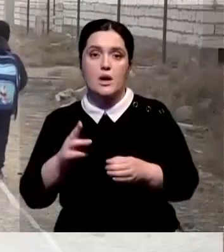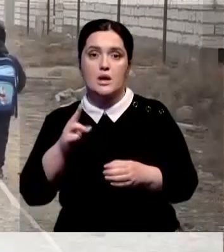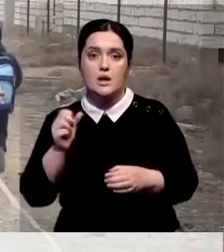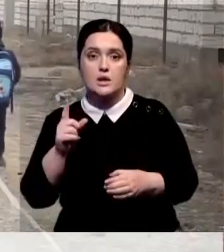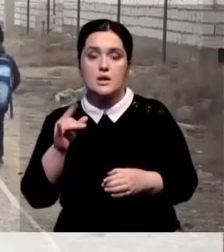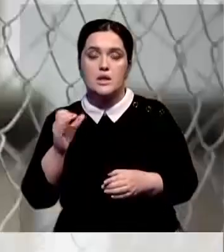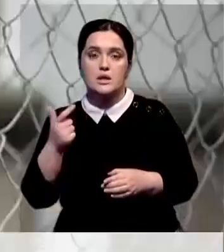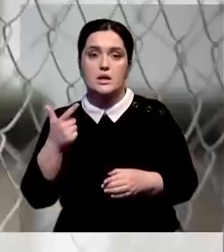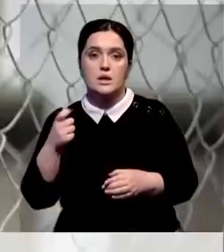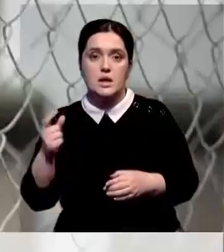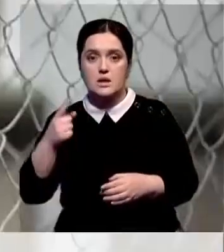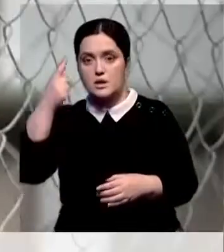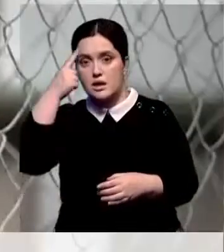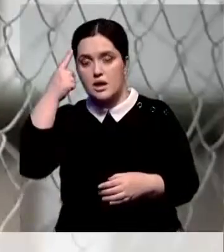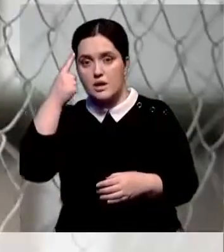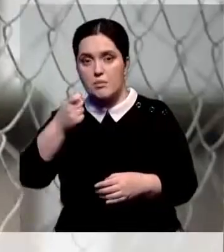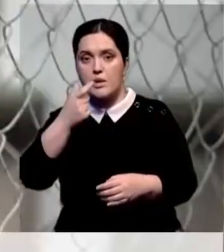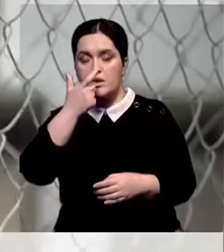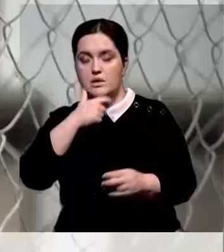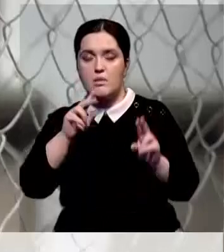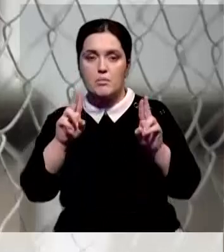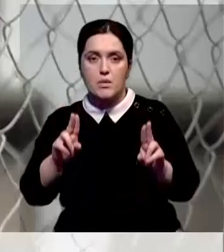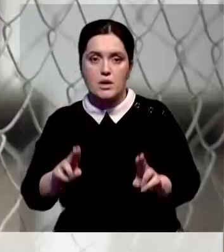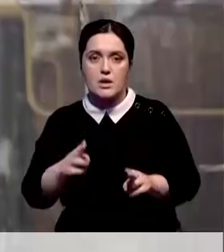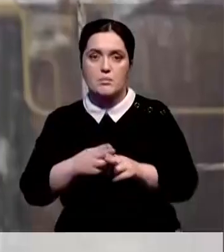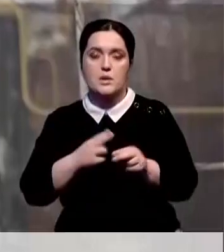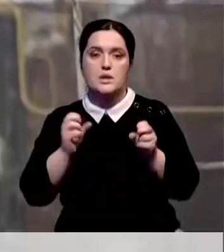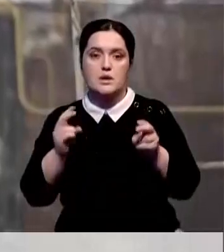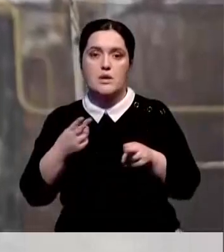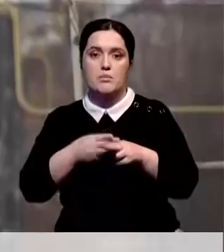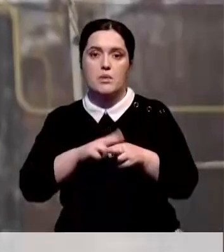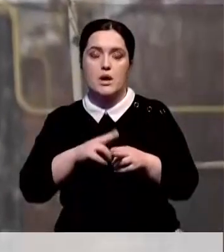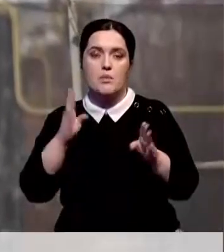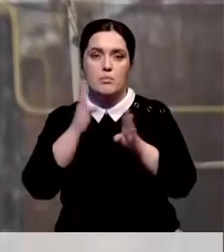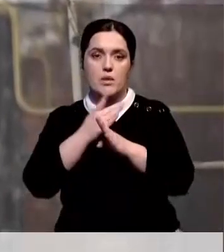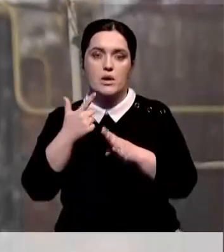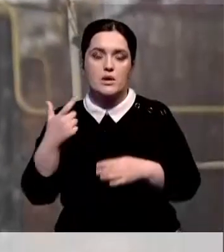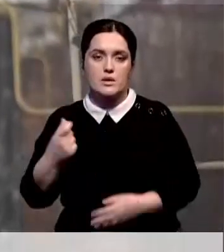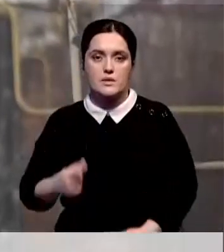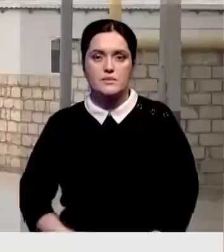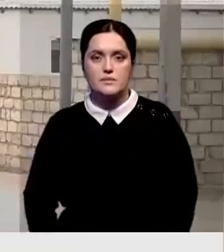«Кастрансгаз Аймак» напоминают о соблюдении правил безопасности использования природного газа в быту.